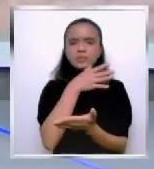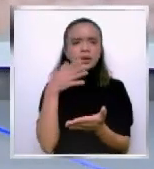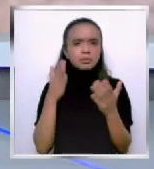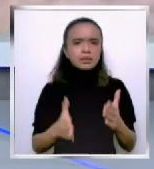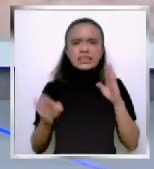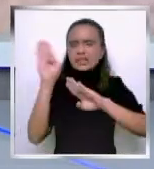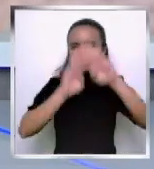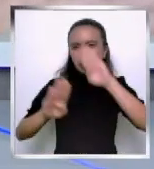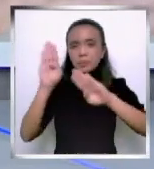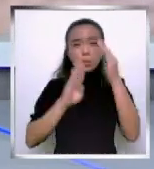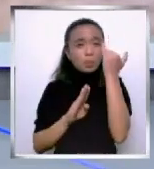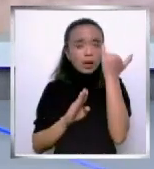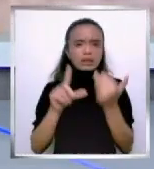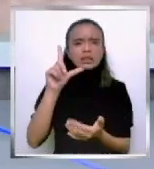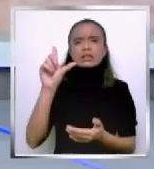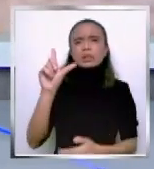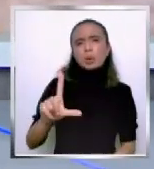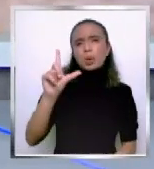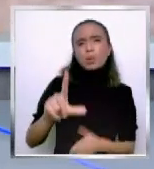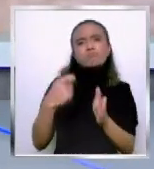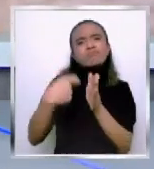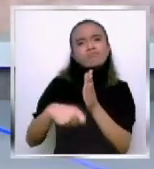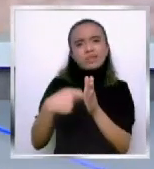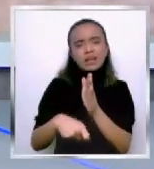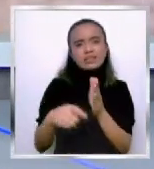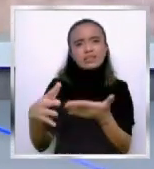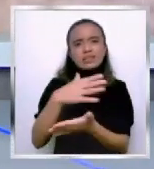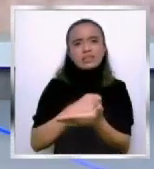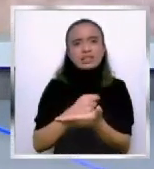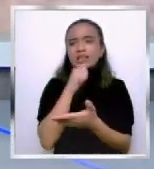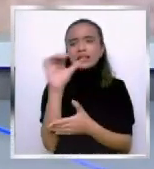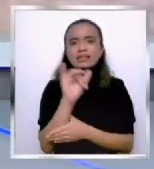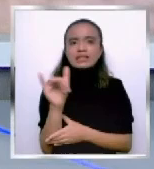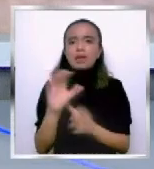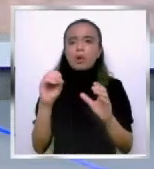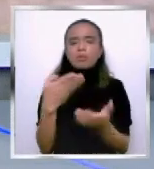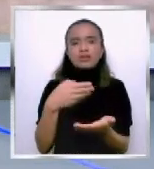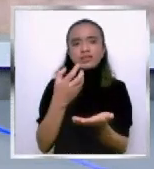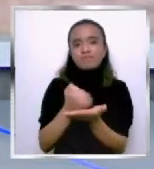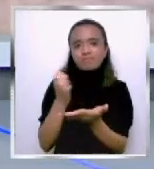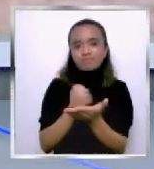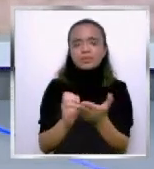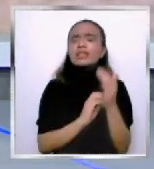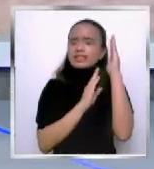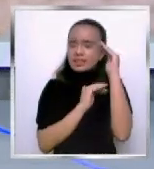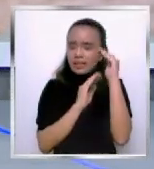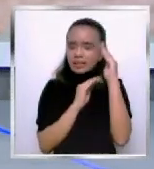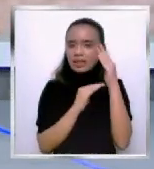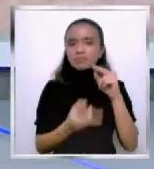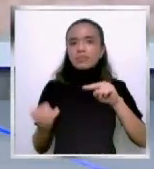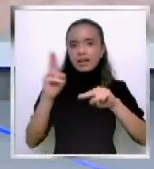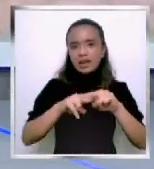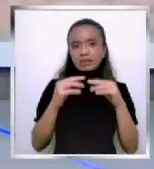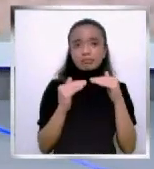presyuhan ng kanilang aning palay kumpara raw sa ginastos nila para rito. Sana raw ay mas mataas man lang sa 20 pesos ang